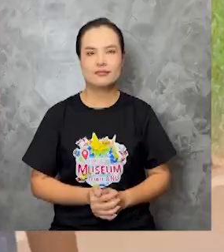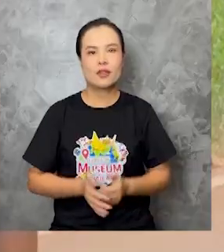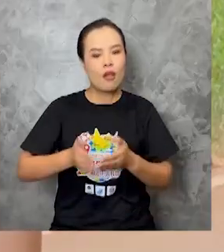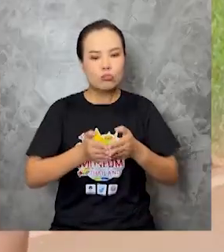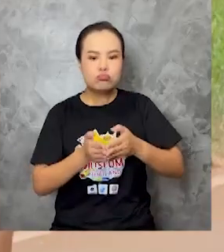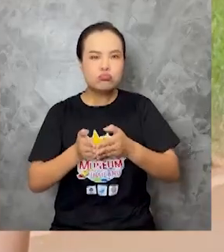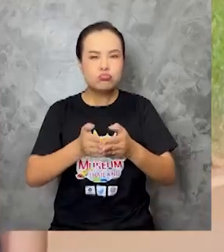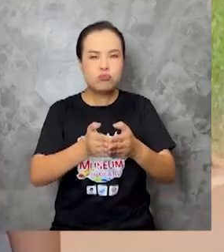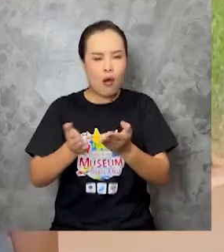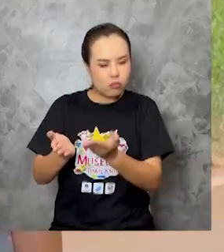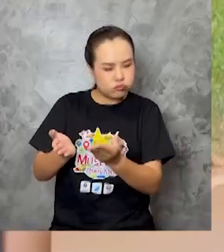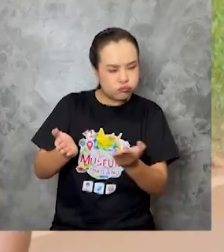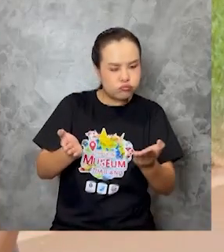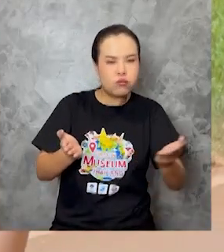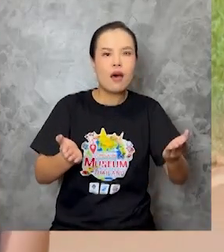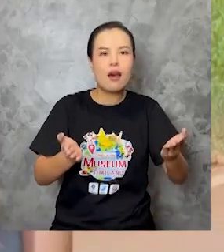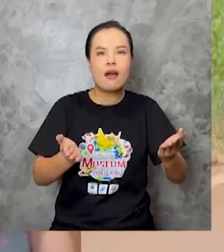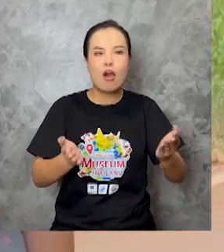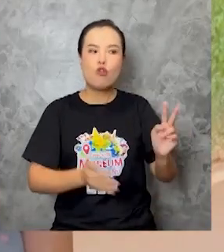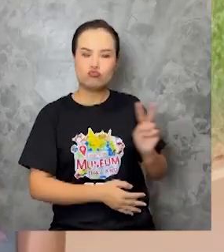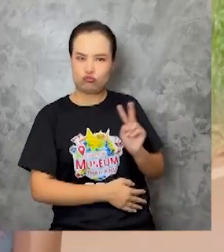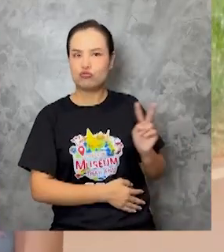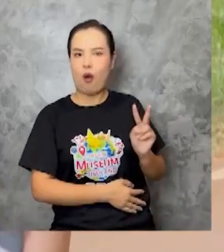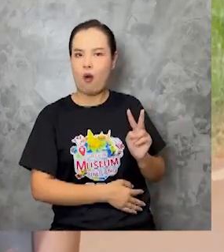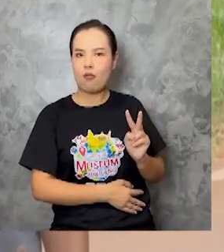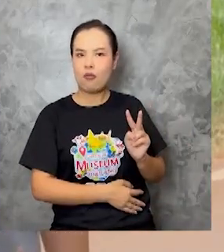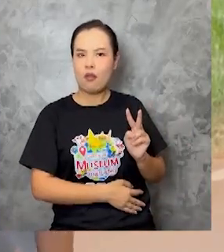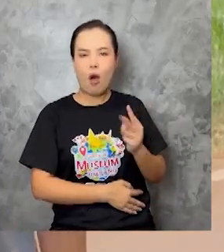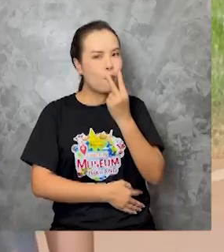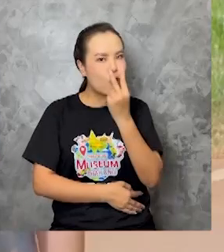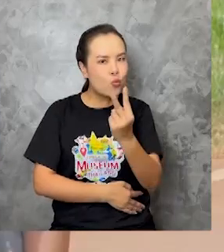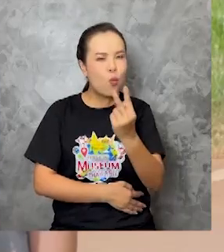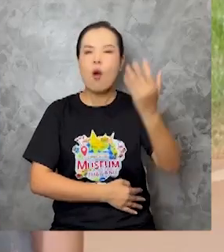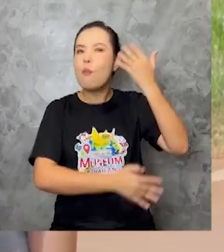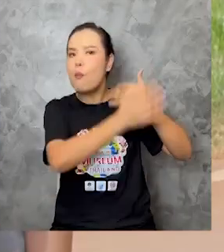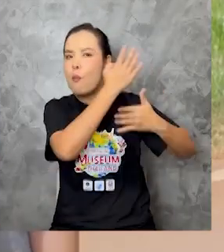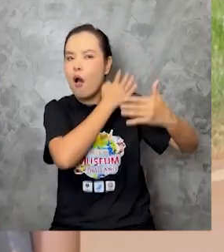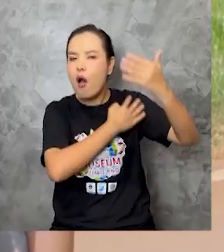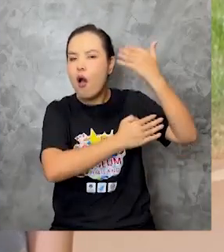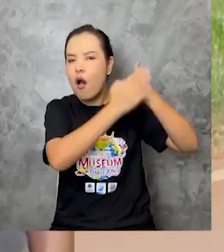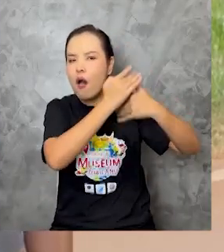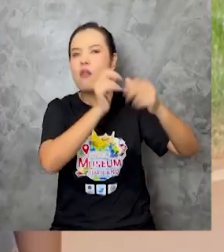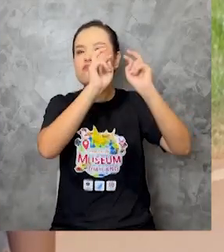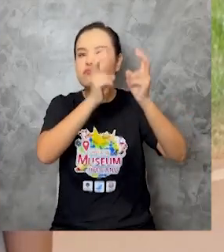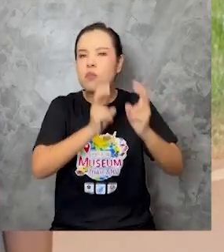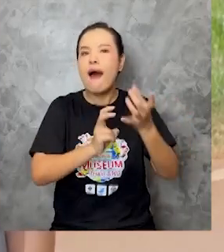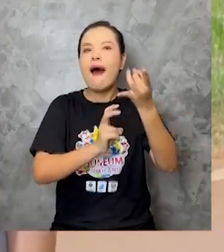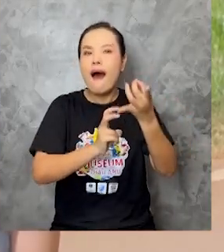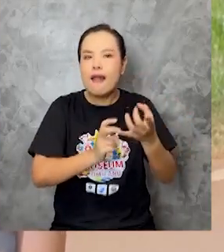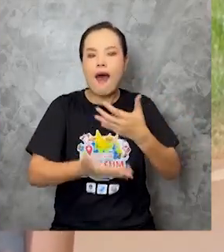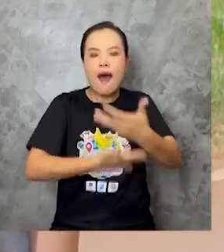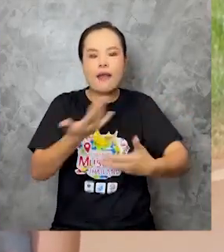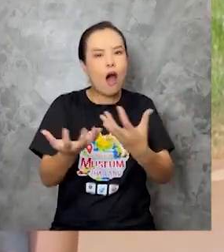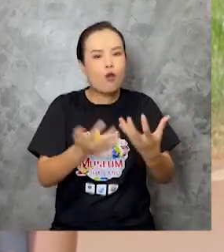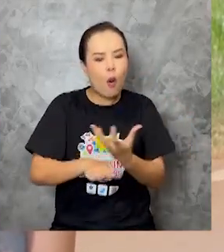ที่เขาบอกว่ามีเรือแบบเยอะมากๆที่จะให้ตังค์อ่ะชอนเนี่ยไปดูกันว่าสมัยก่อนเนี่ยนะคะเรามีประวัติความเป็นม